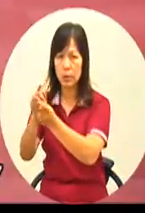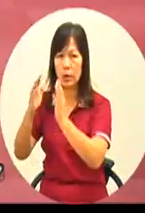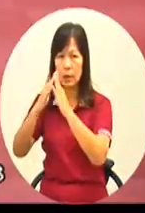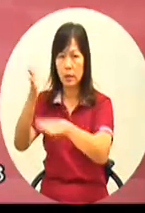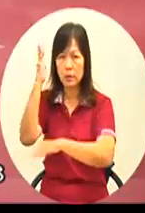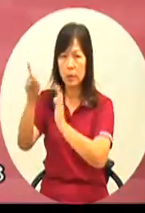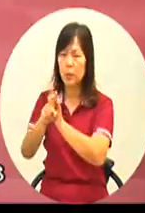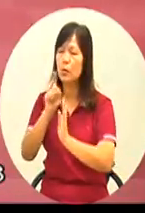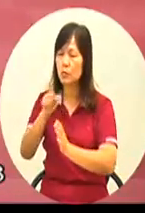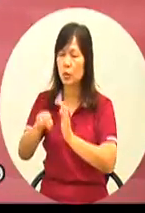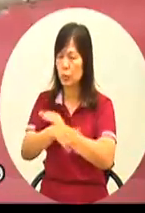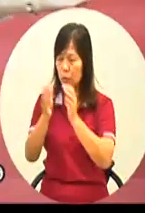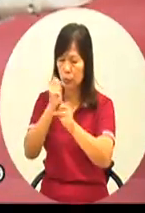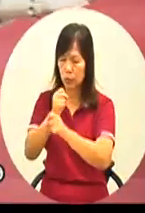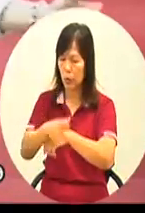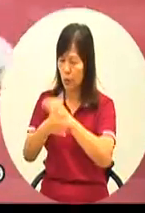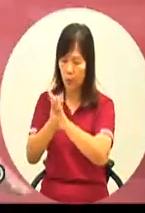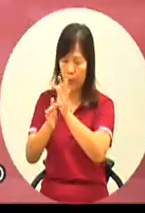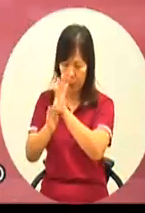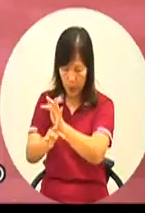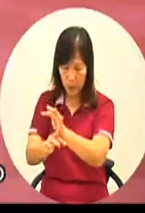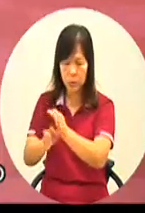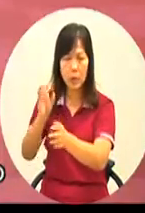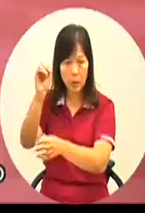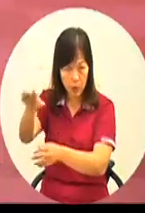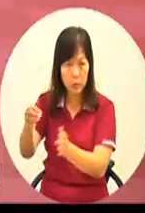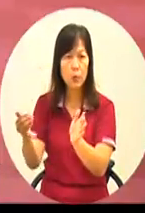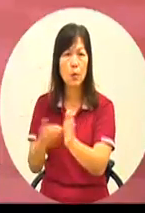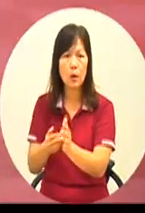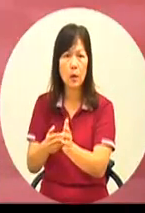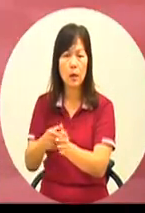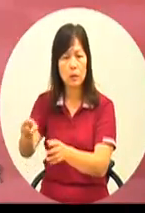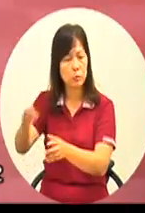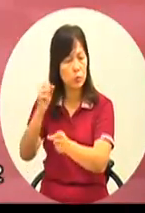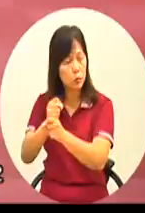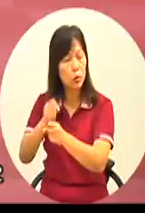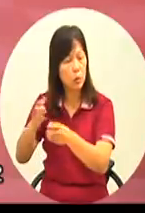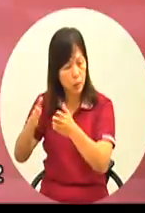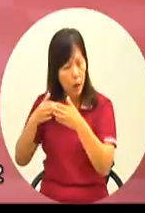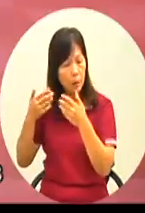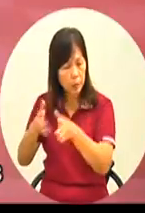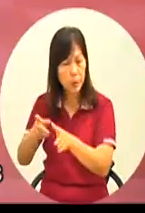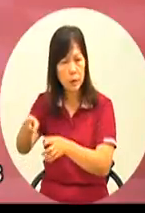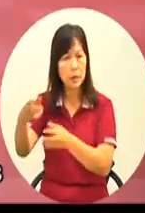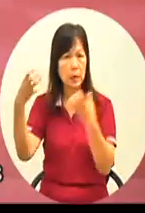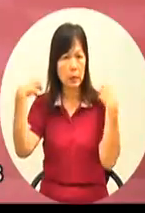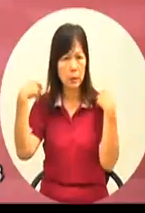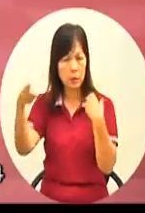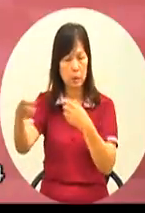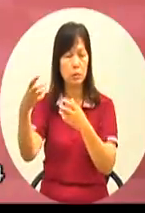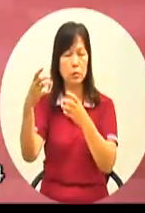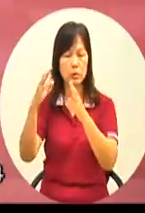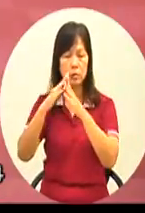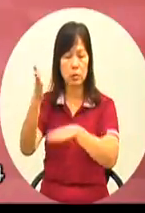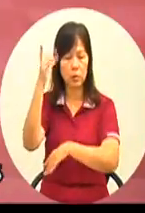强烈的做好这么完整的建议案之后，要不要做这个责任，就是政府的责任，不是我民意代表责